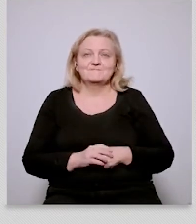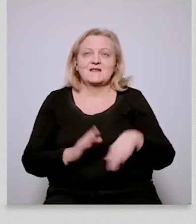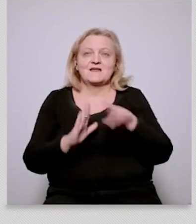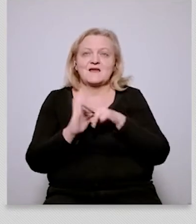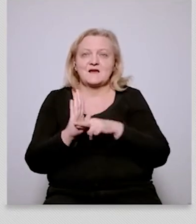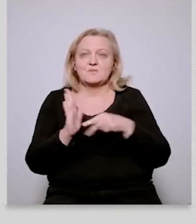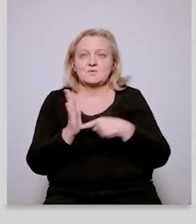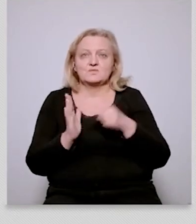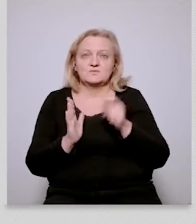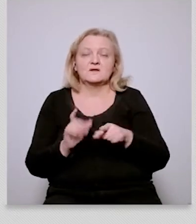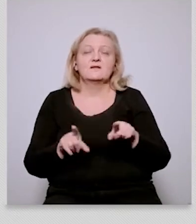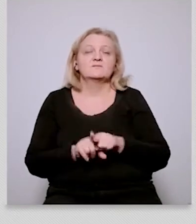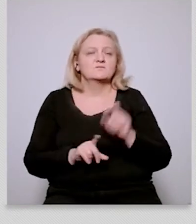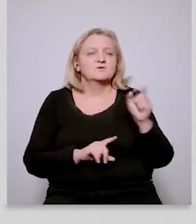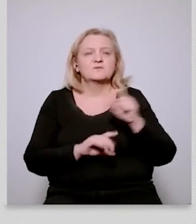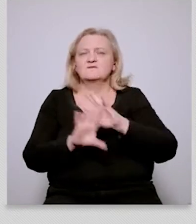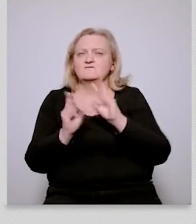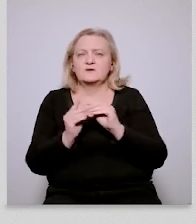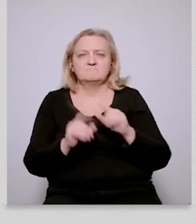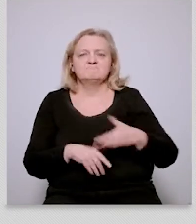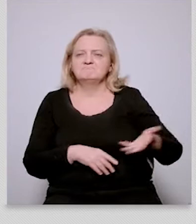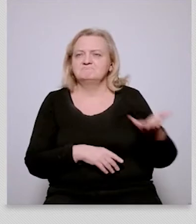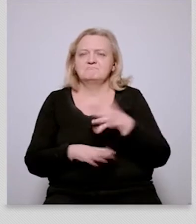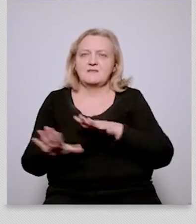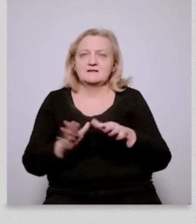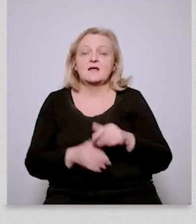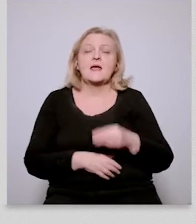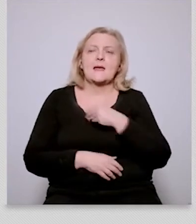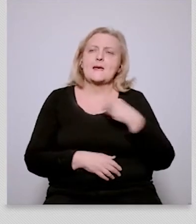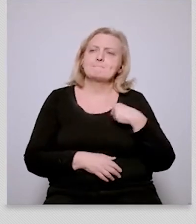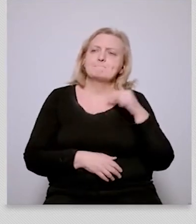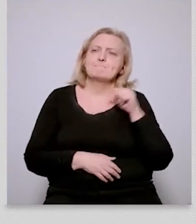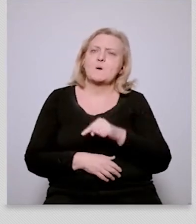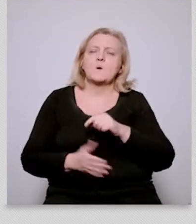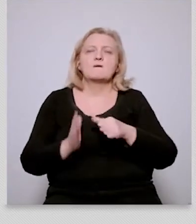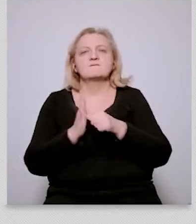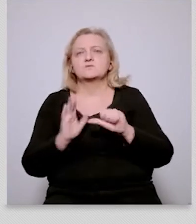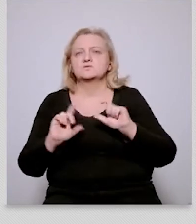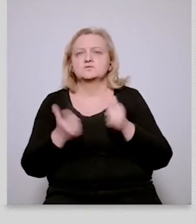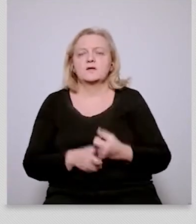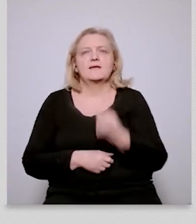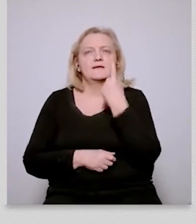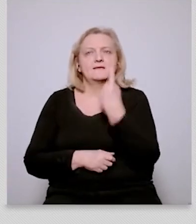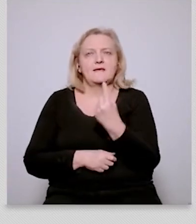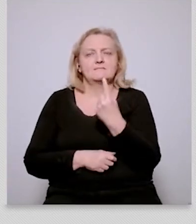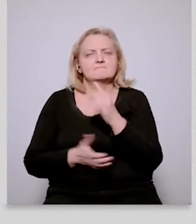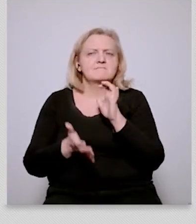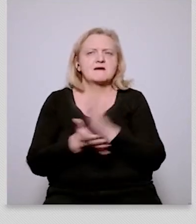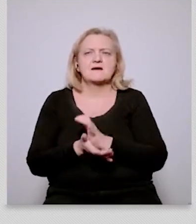raporcie i to występowało wszędzie. A co wyróżnia Polskę? Jedna rzecz, która jest